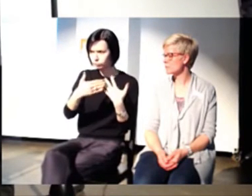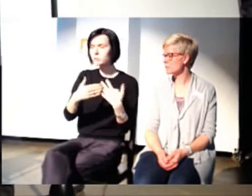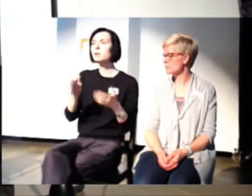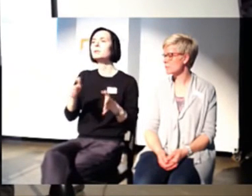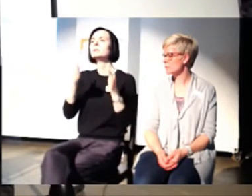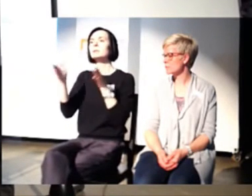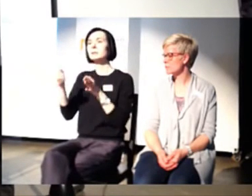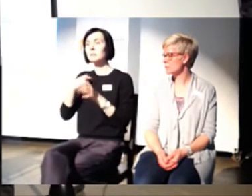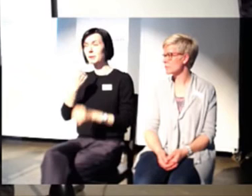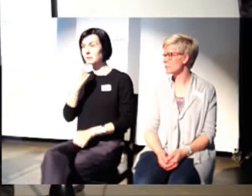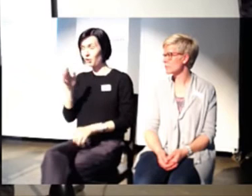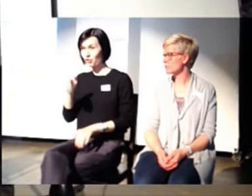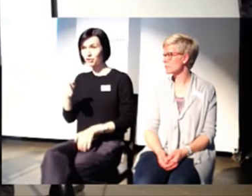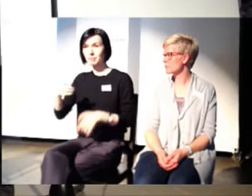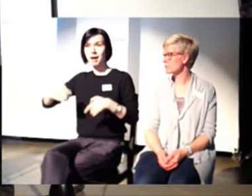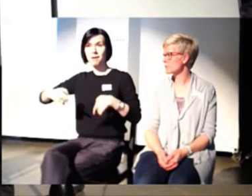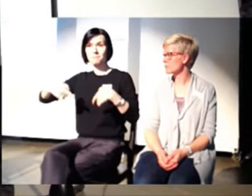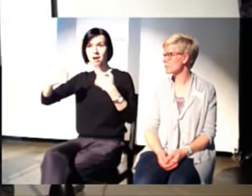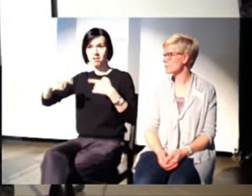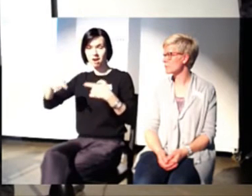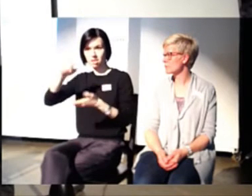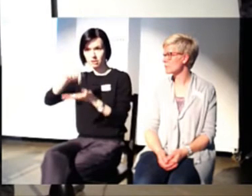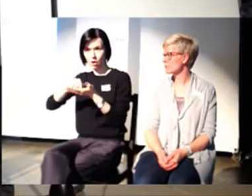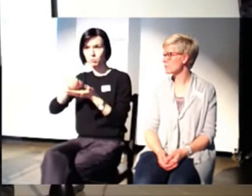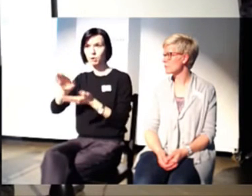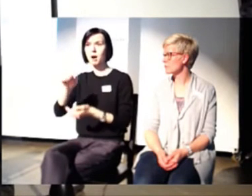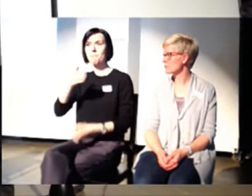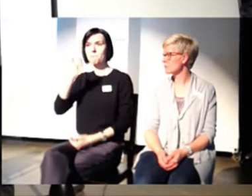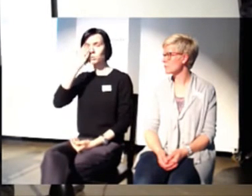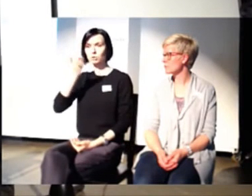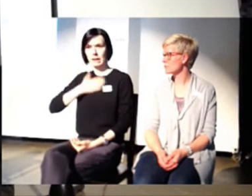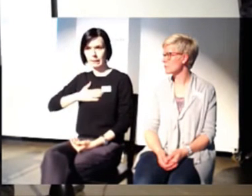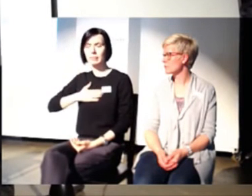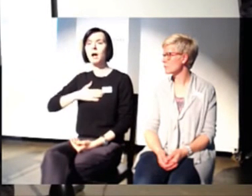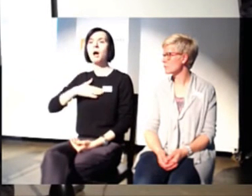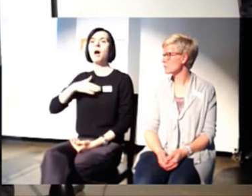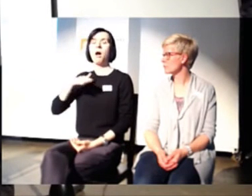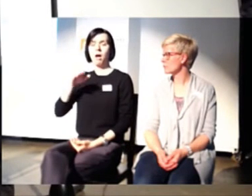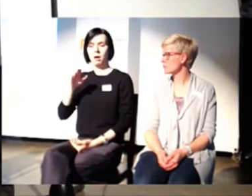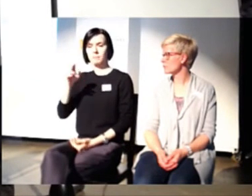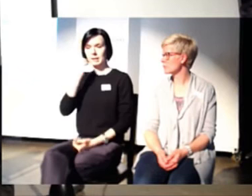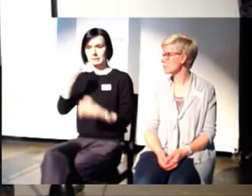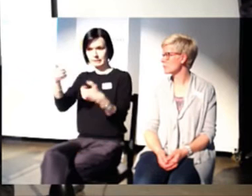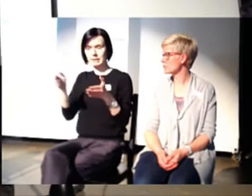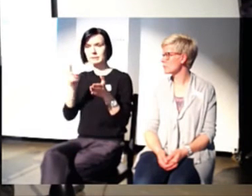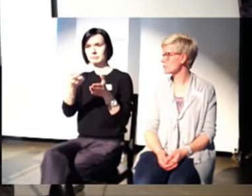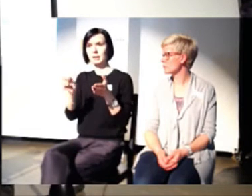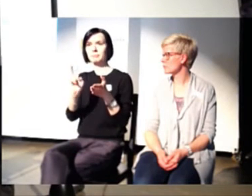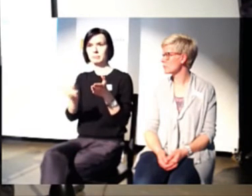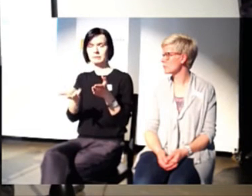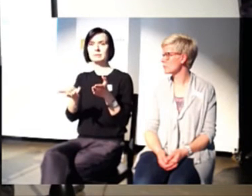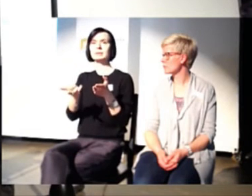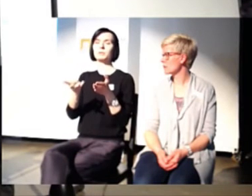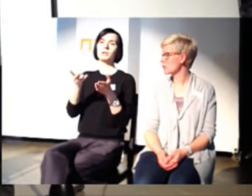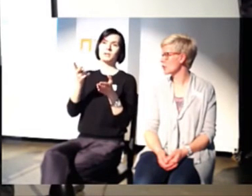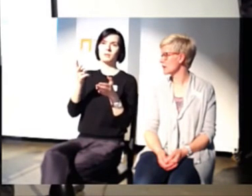tämän Kajaanissa sijaitsevan Musterinna, niin he ovat suuntautuneet ekologiaan, tieteeseen ja tutkimukseen kuvataiteen lisäksi.